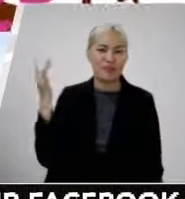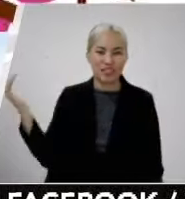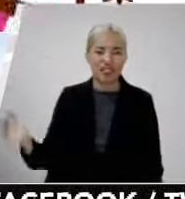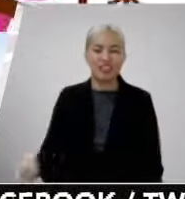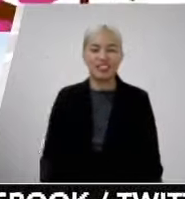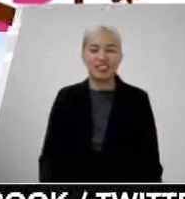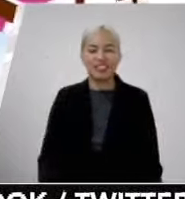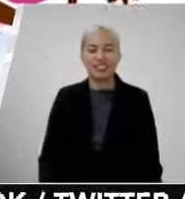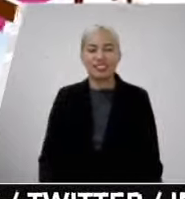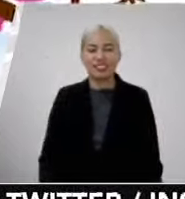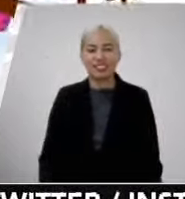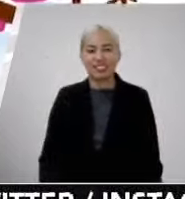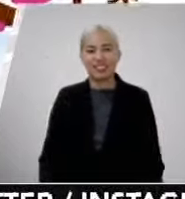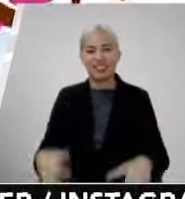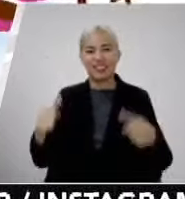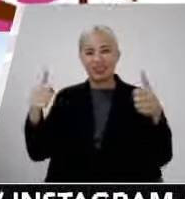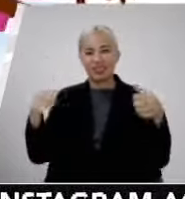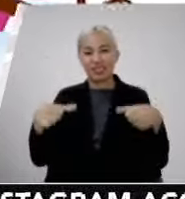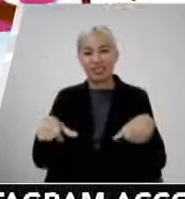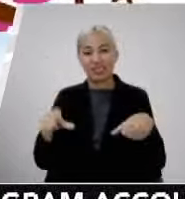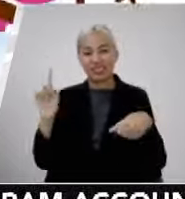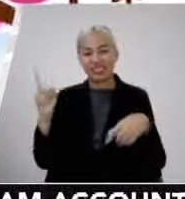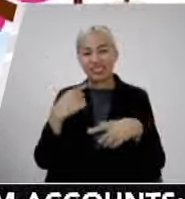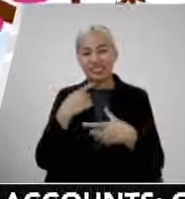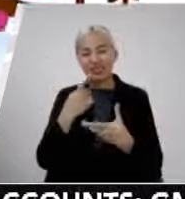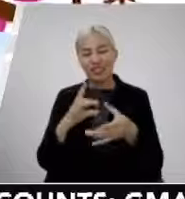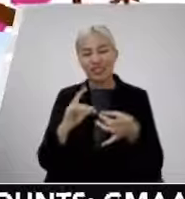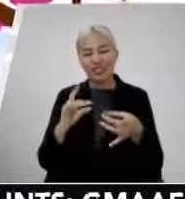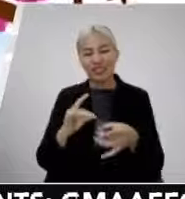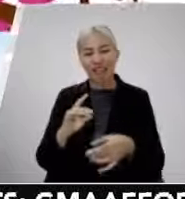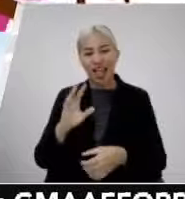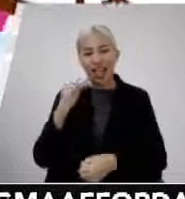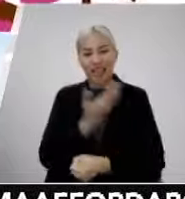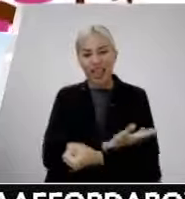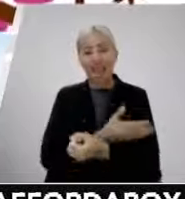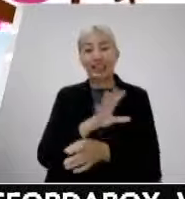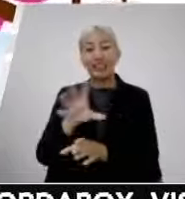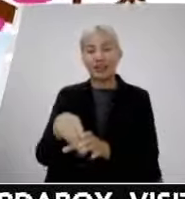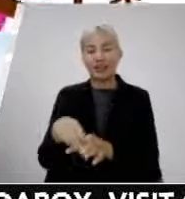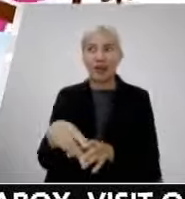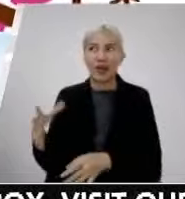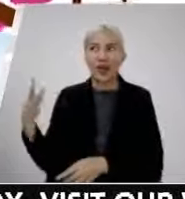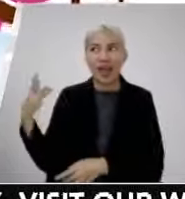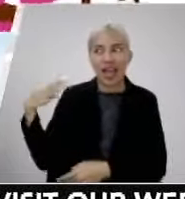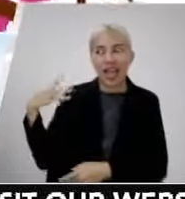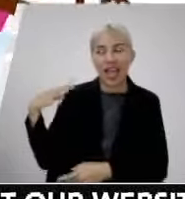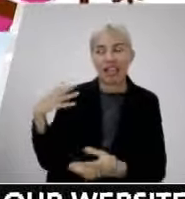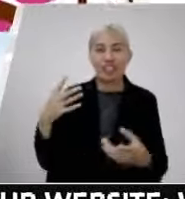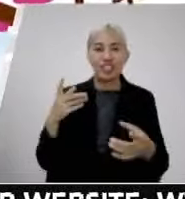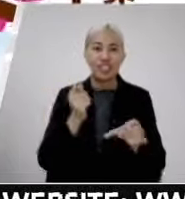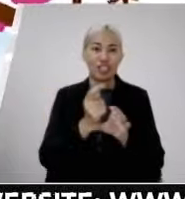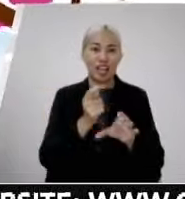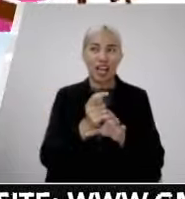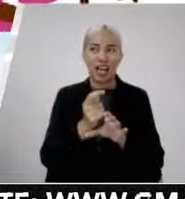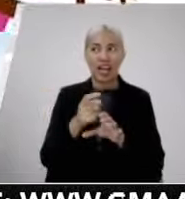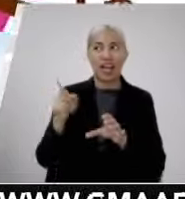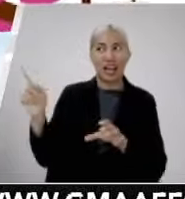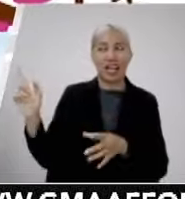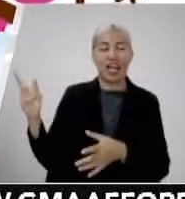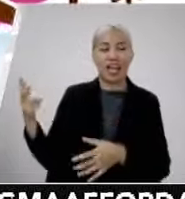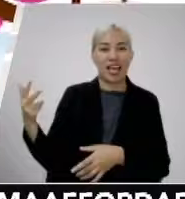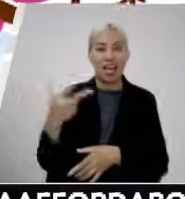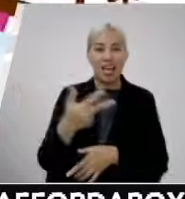uploader na si Regina Ramil, kabilang ang anak niya sa mga nag-aabang sa delivery truck ng buhangin. Ilang signal lang kasi kay